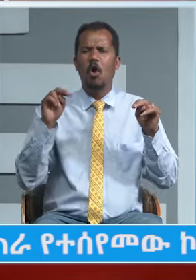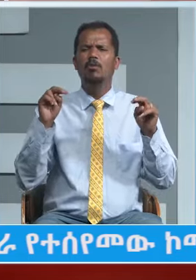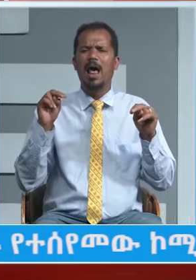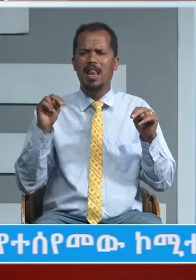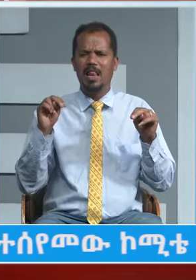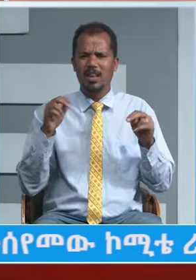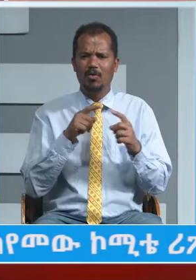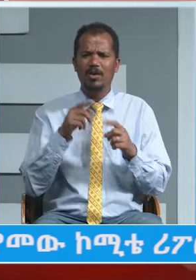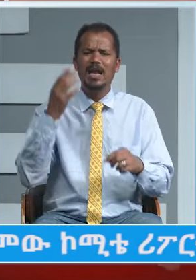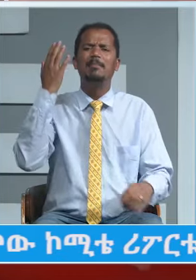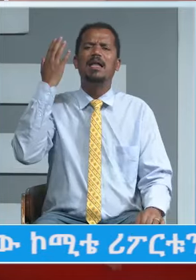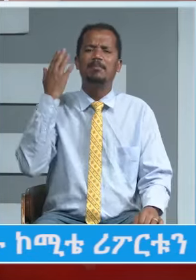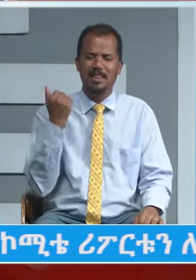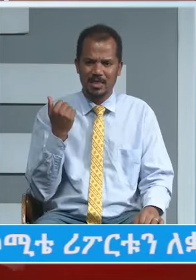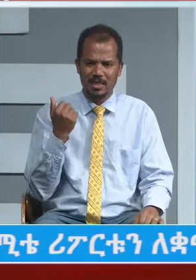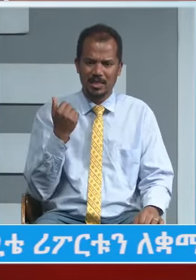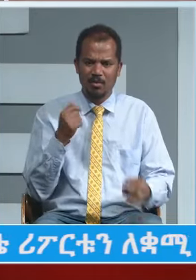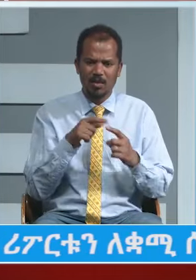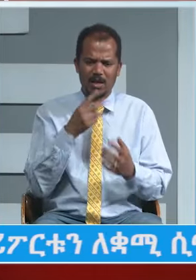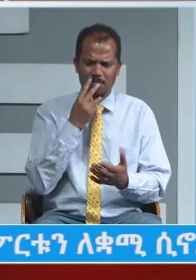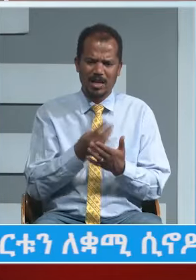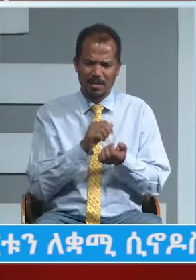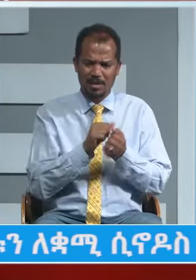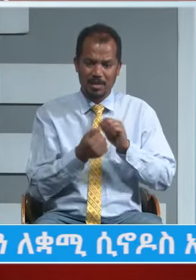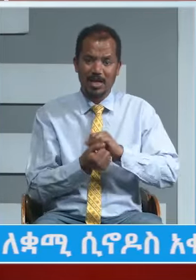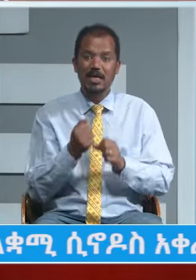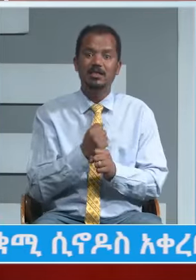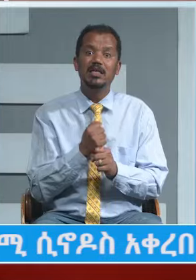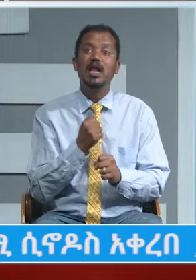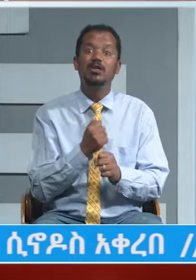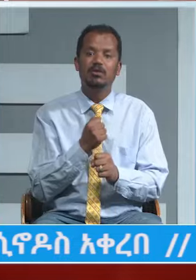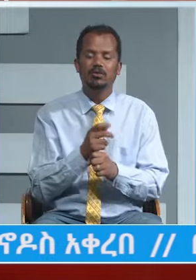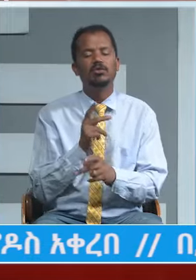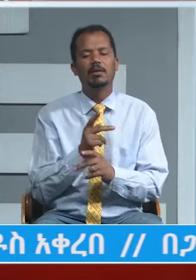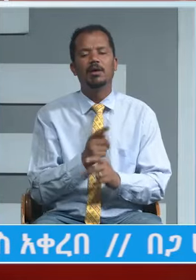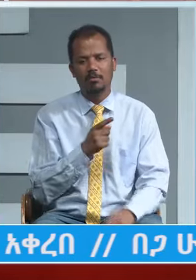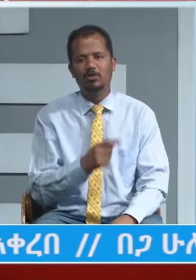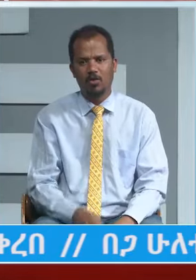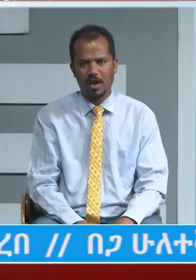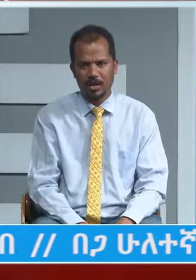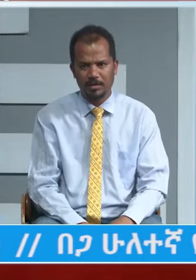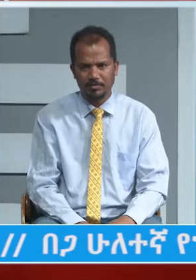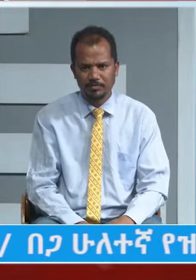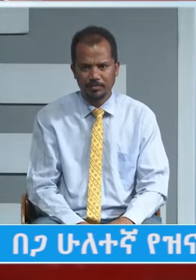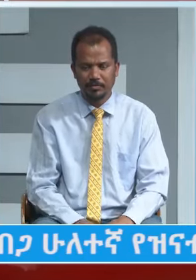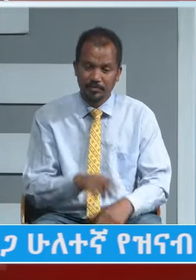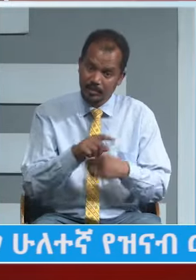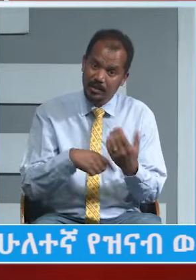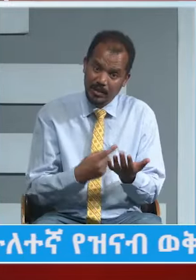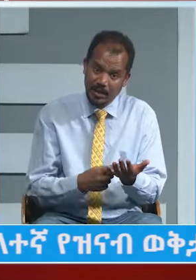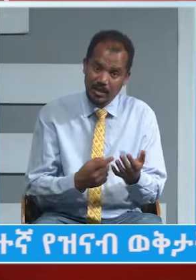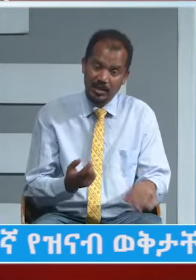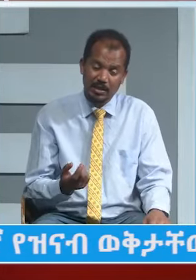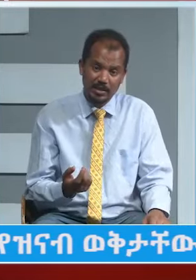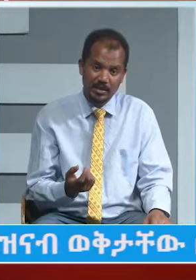ኖርማላይዜሽን የኖርማል ወደ ነበረበት ወደ መልካም የመቀየር ስራ እንዲሰሩ ይጠበቅባቸዋል።